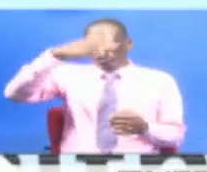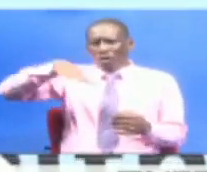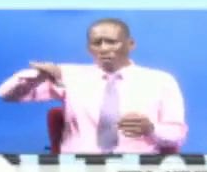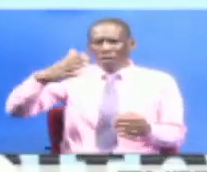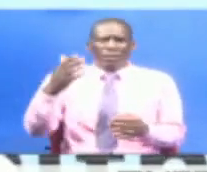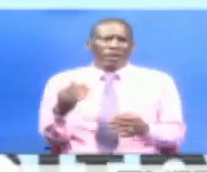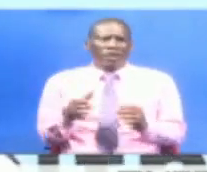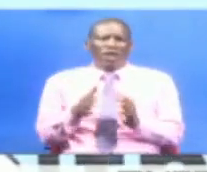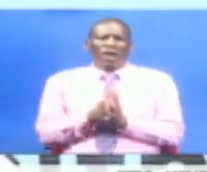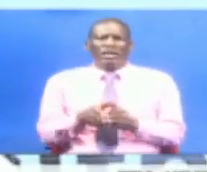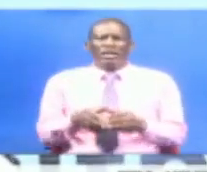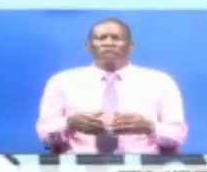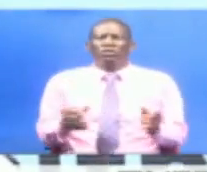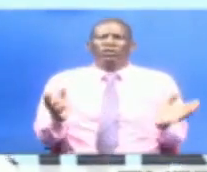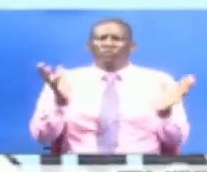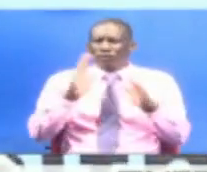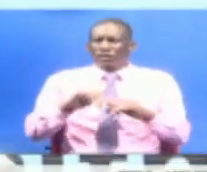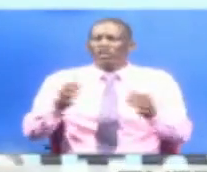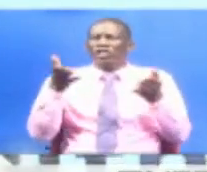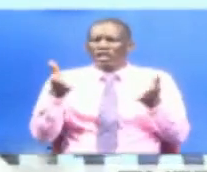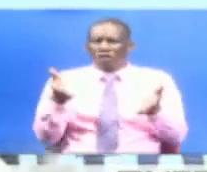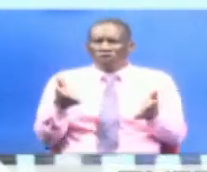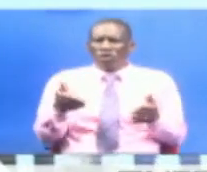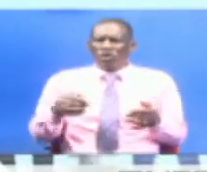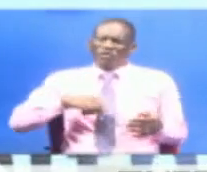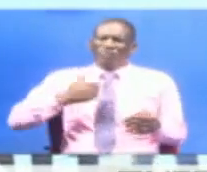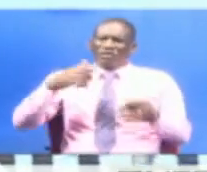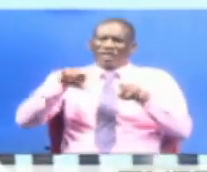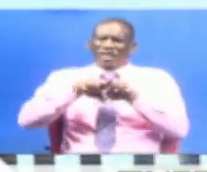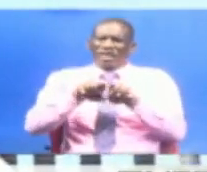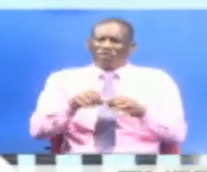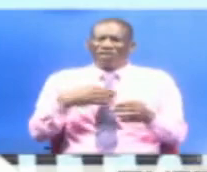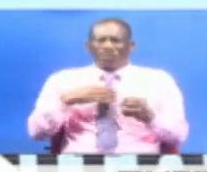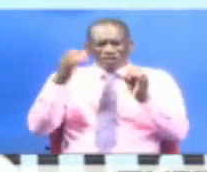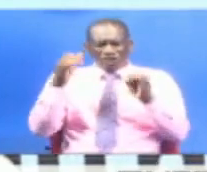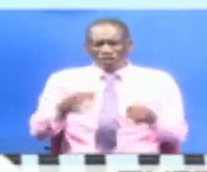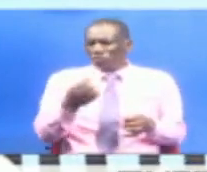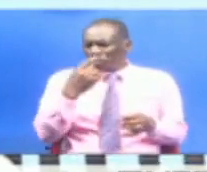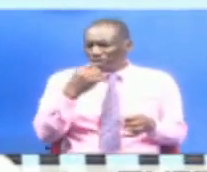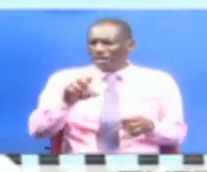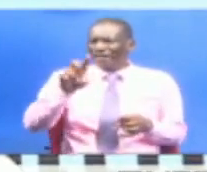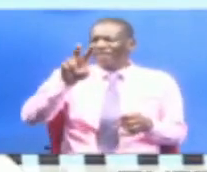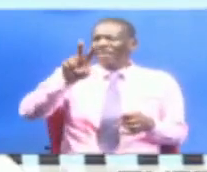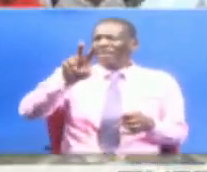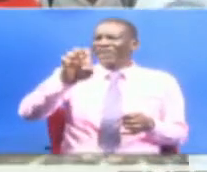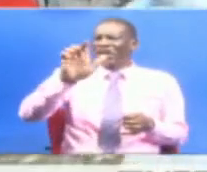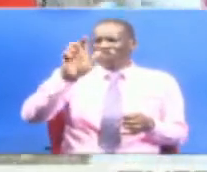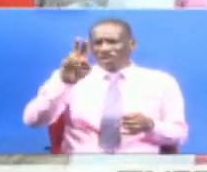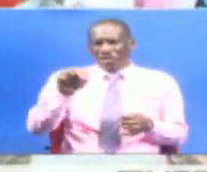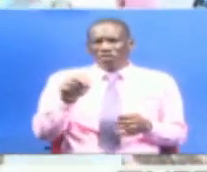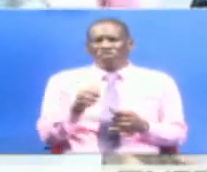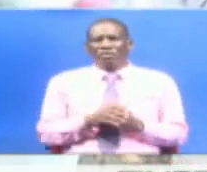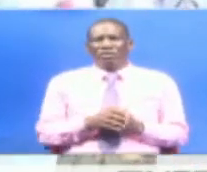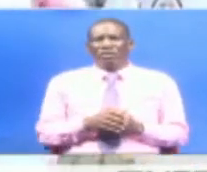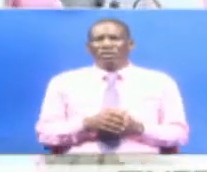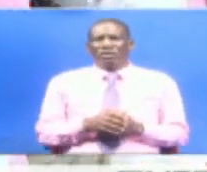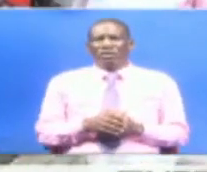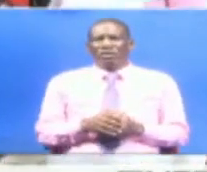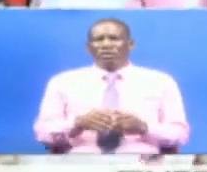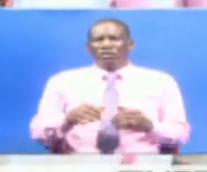na ikapotea. So we are feeling like imekuja but ikiwa imebadilisha jina. Kwa mujibu wa